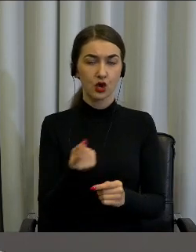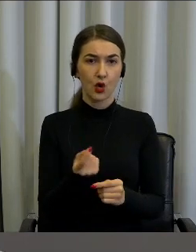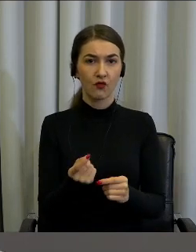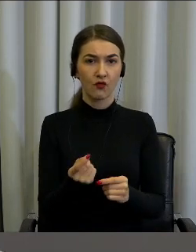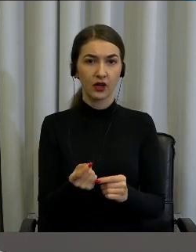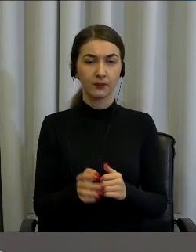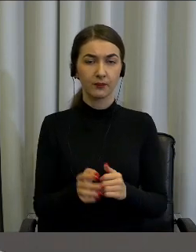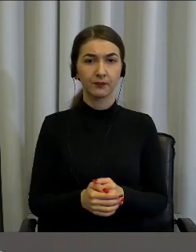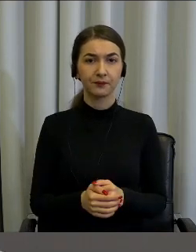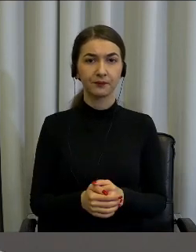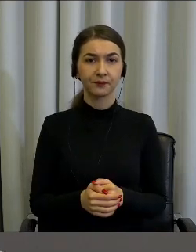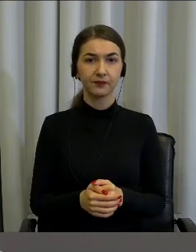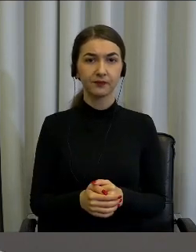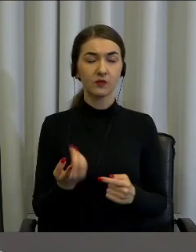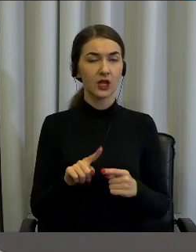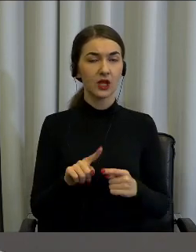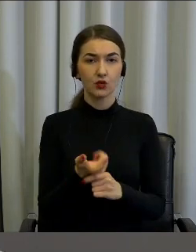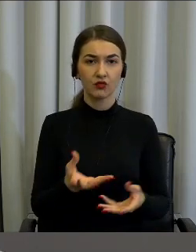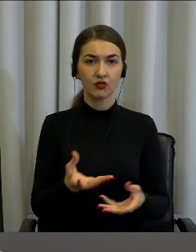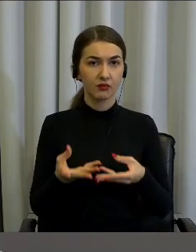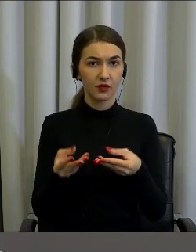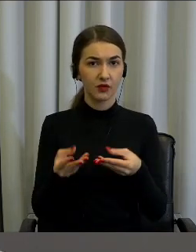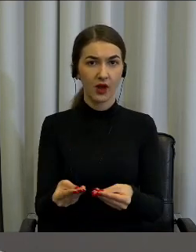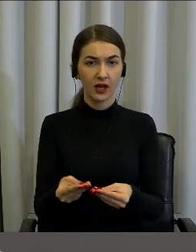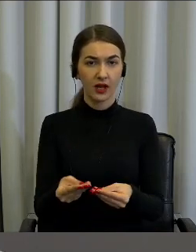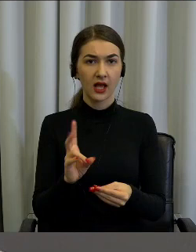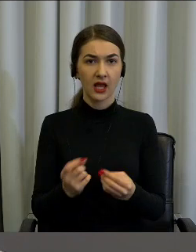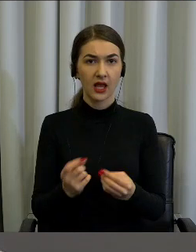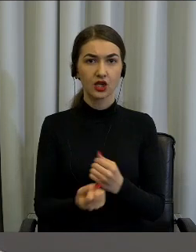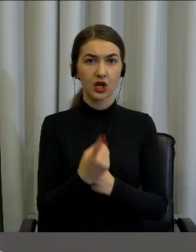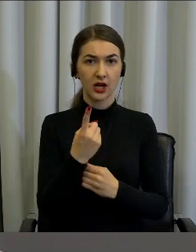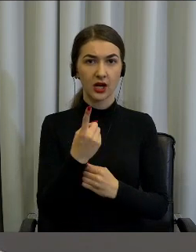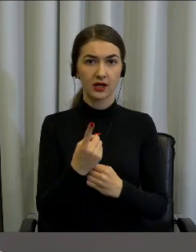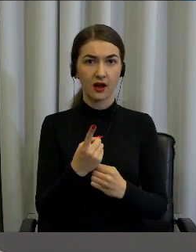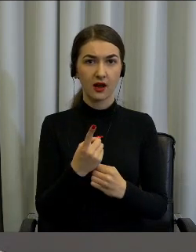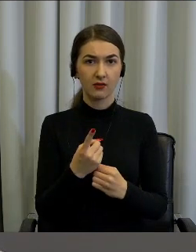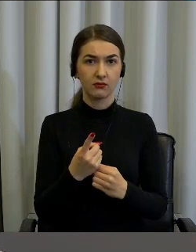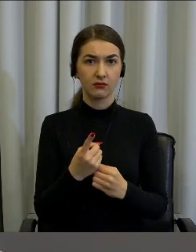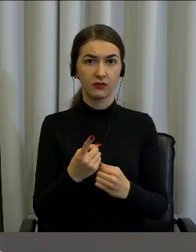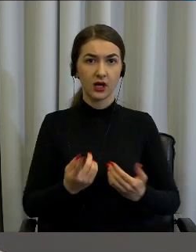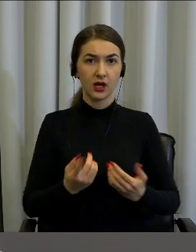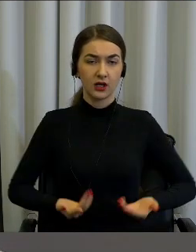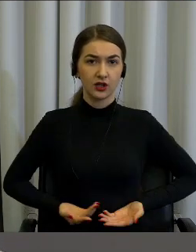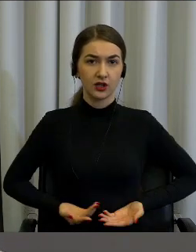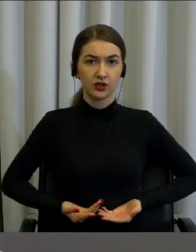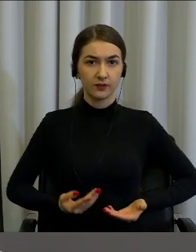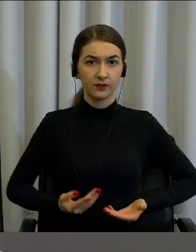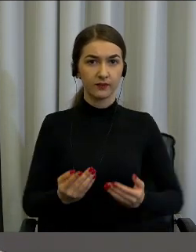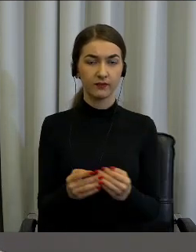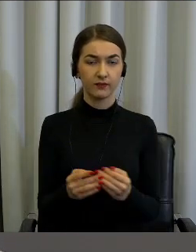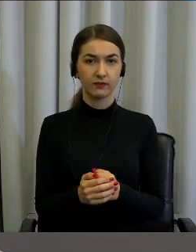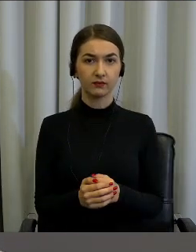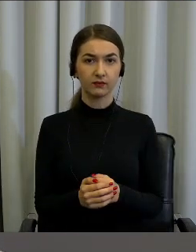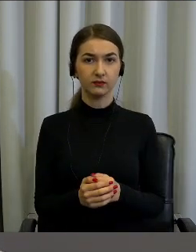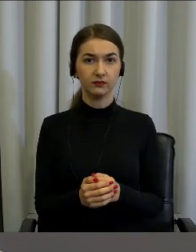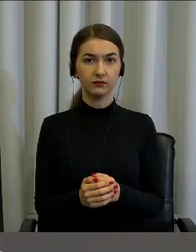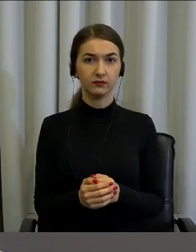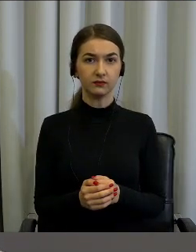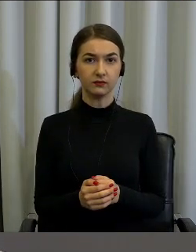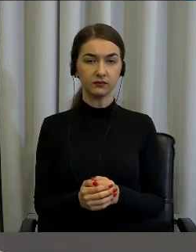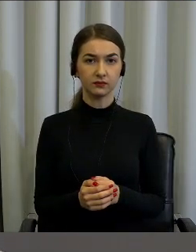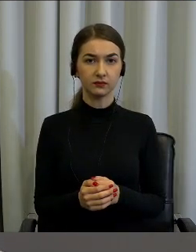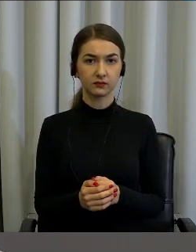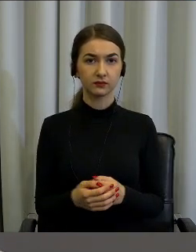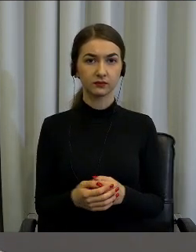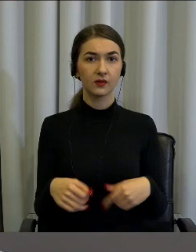уряди деструктивно впливають на джерела засобів до існування працівників аграрного сектора